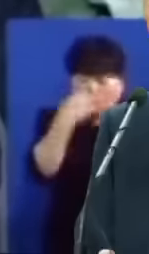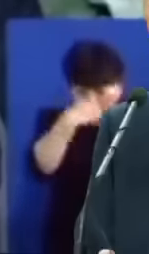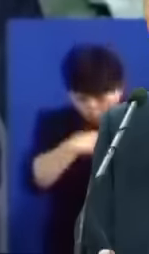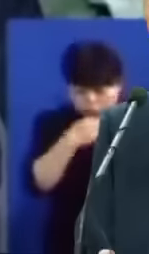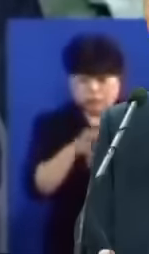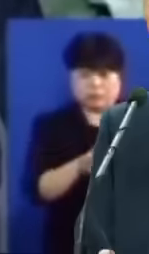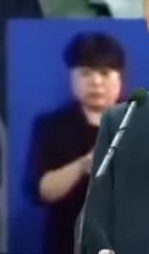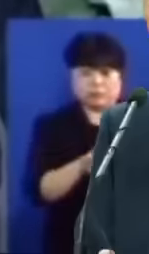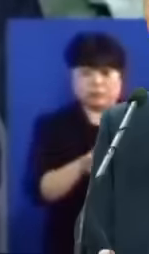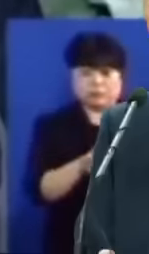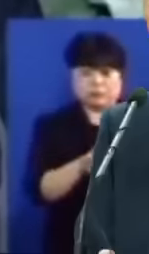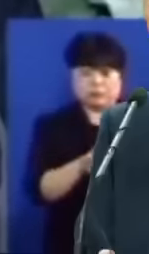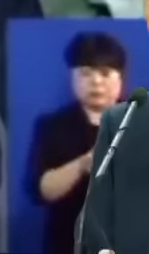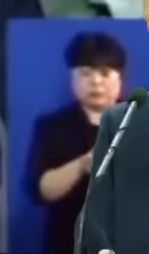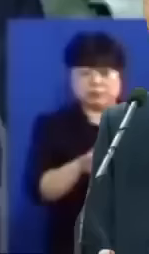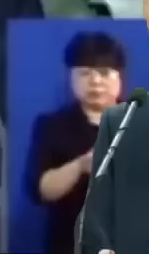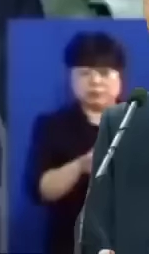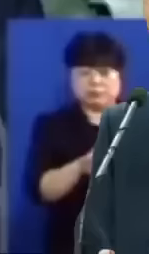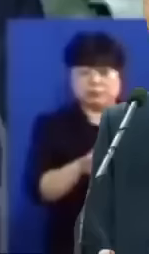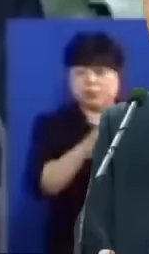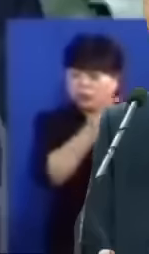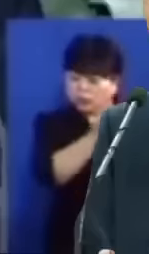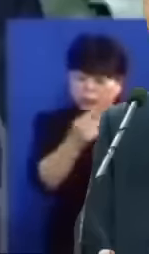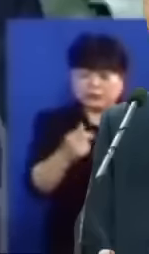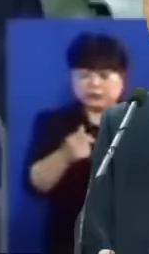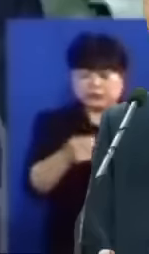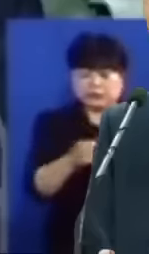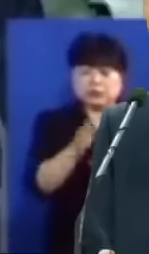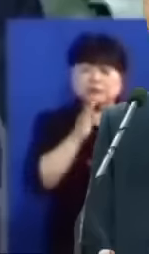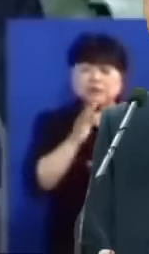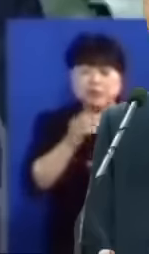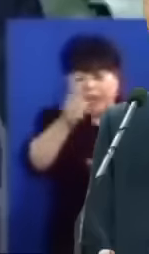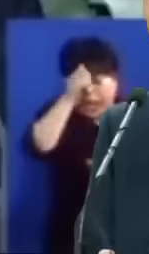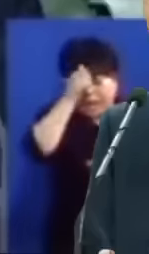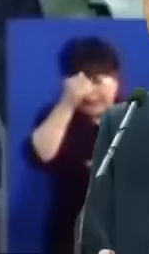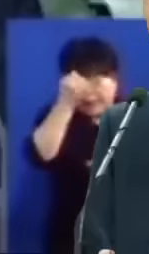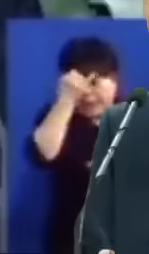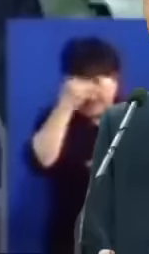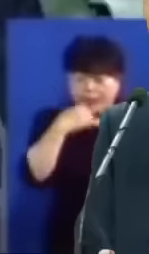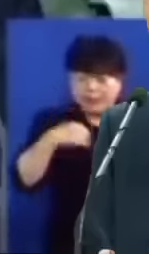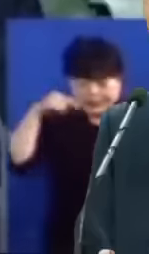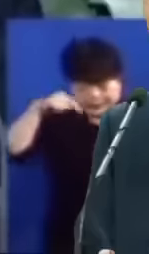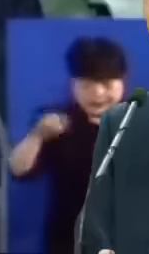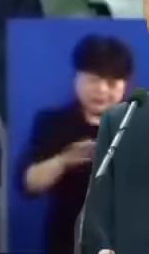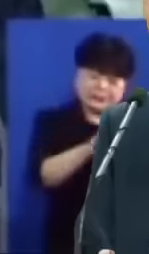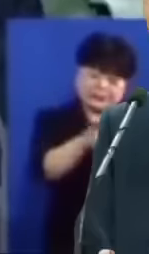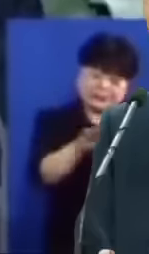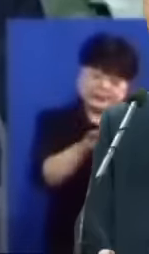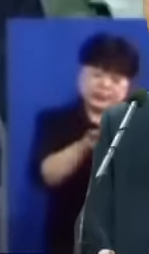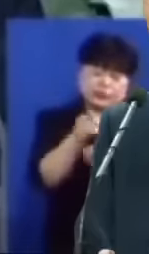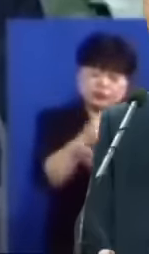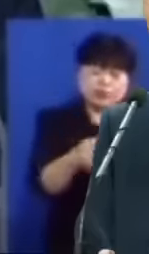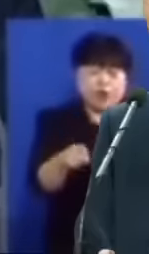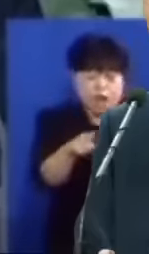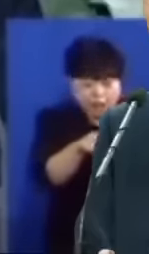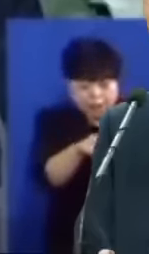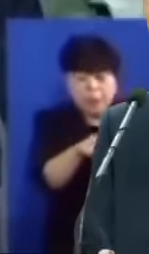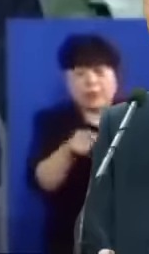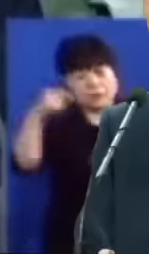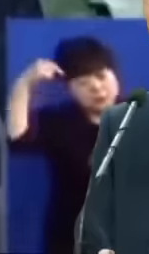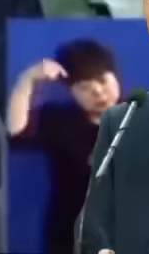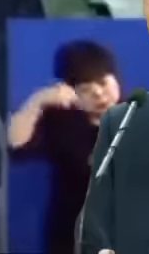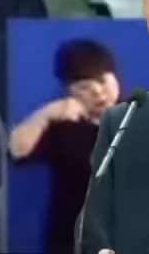먹었습니다. 그와 같이 아주 아담은 하와를 깊이 사랑하고 운명 공동체를